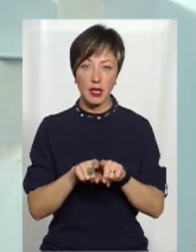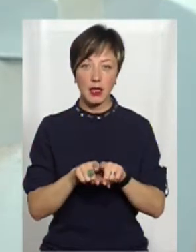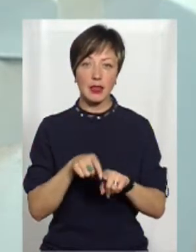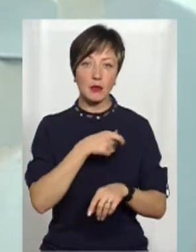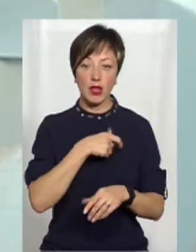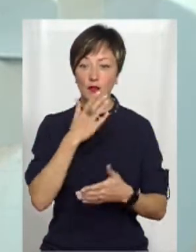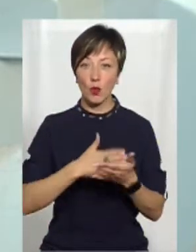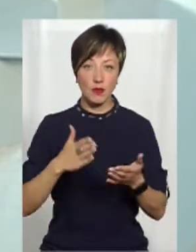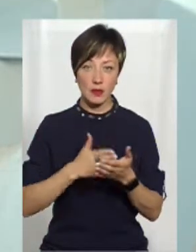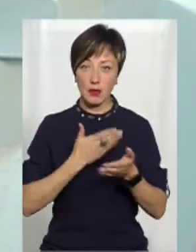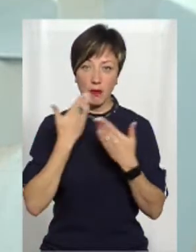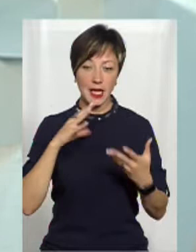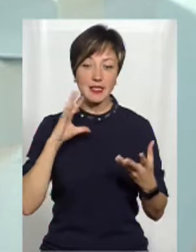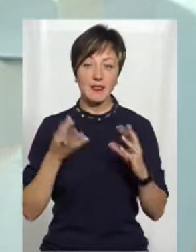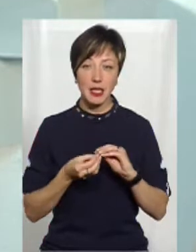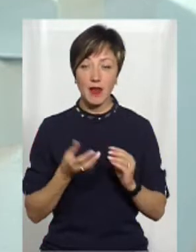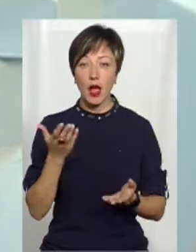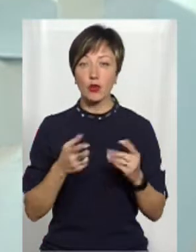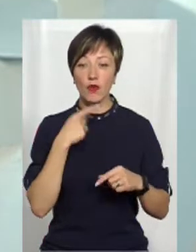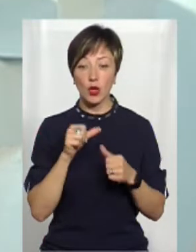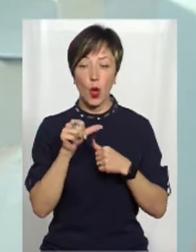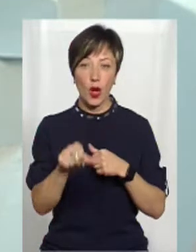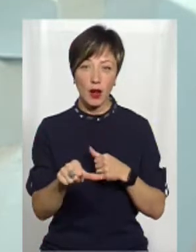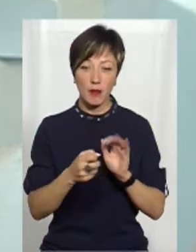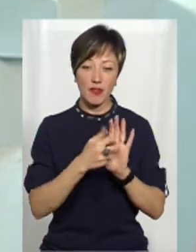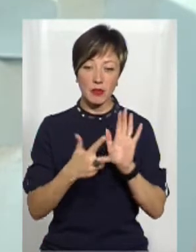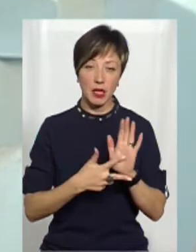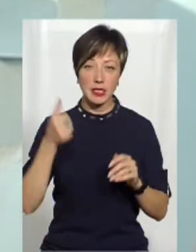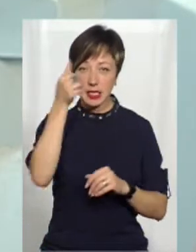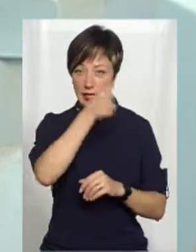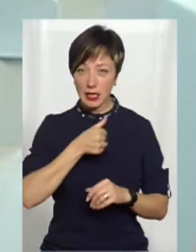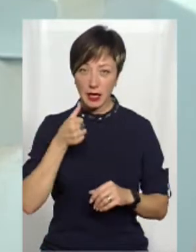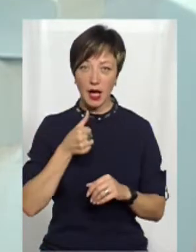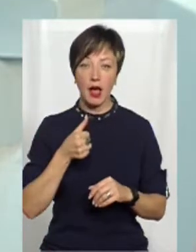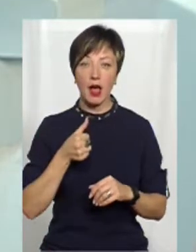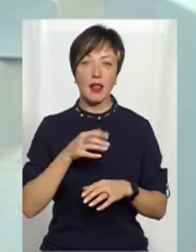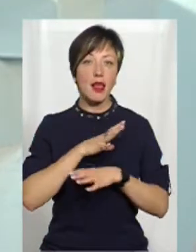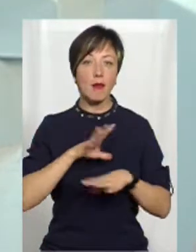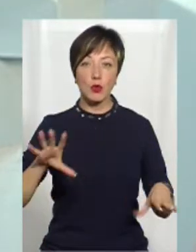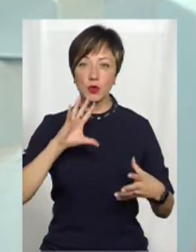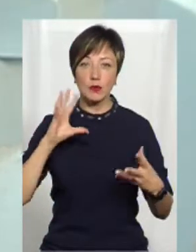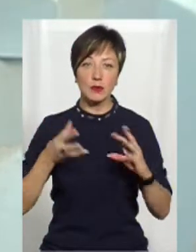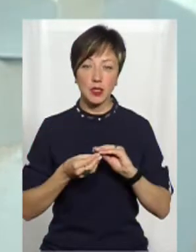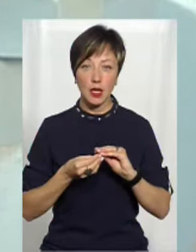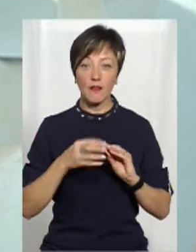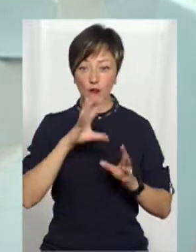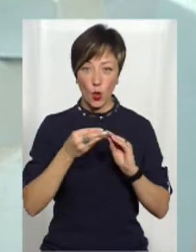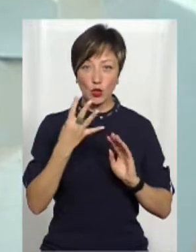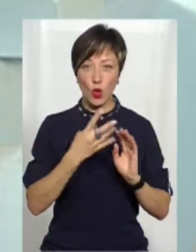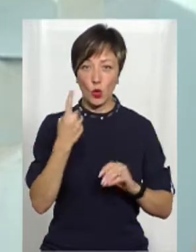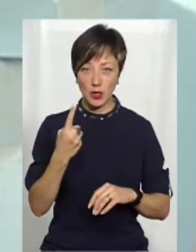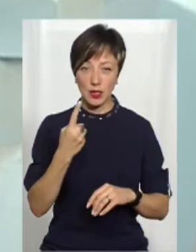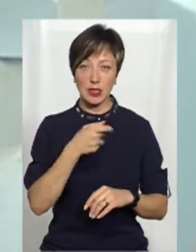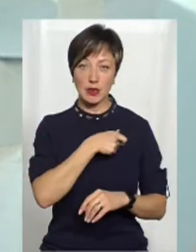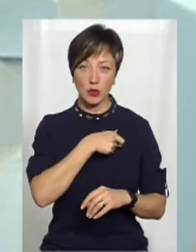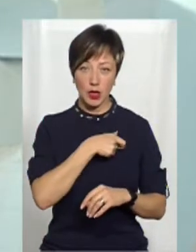депутатів, де взагалі немає звітів. Але якщо говорити окремо там за 18 рік, то не прозвітувало з 41-го, тому що